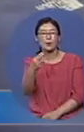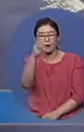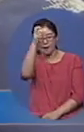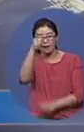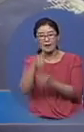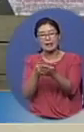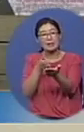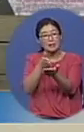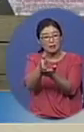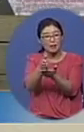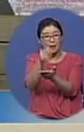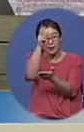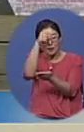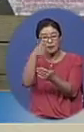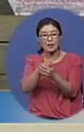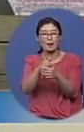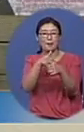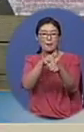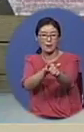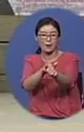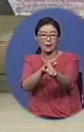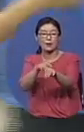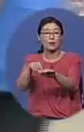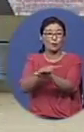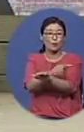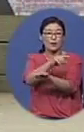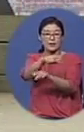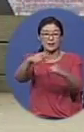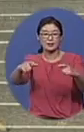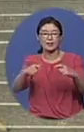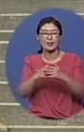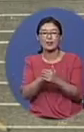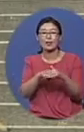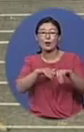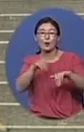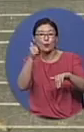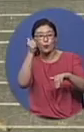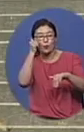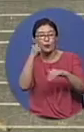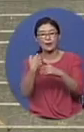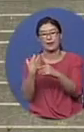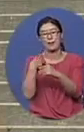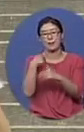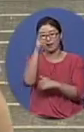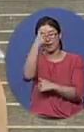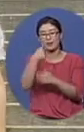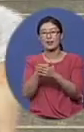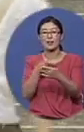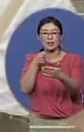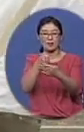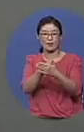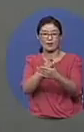경찰관을 배치하고 그 이외의 지역에는 노숙인 업무 담당 경찰관을 지 정하겠다 고 밝혔습니다